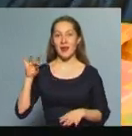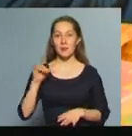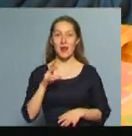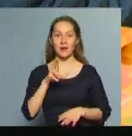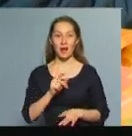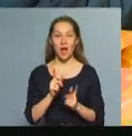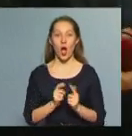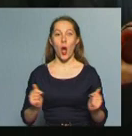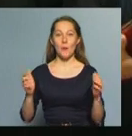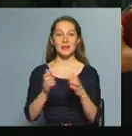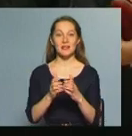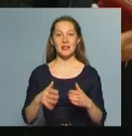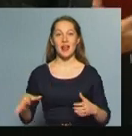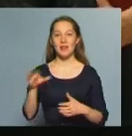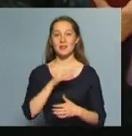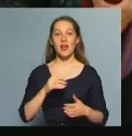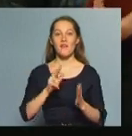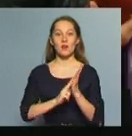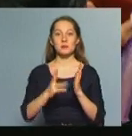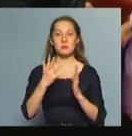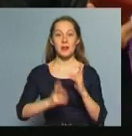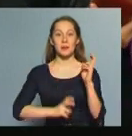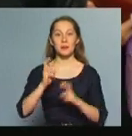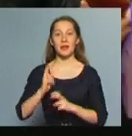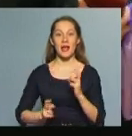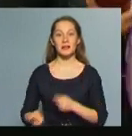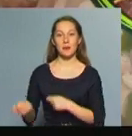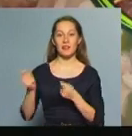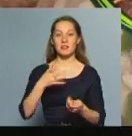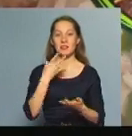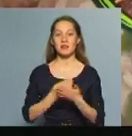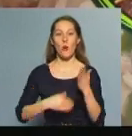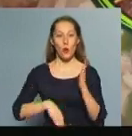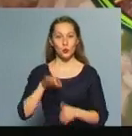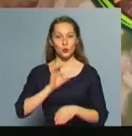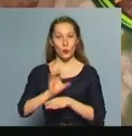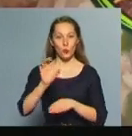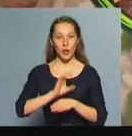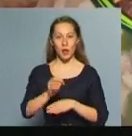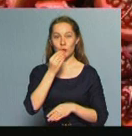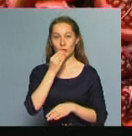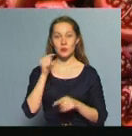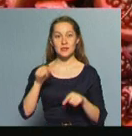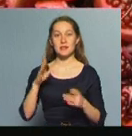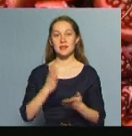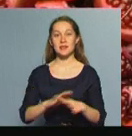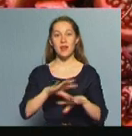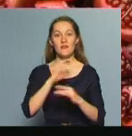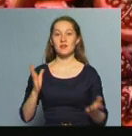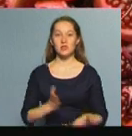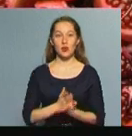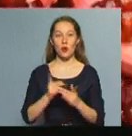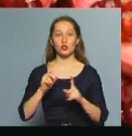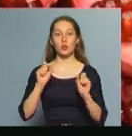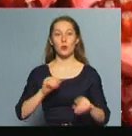объединила производителей товаров. 85 предприятий привезли свою лучшую продукцию. Здесь есть все, что может украсить праздничный